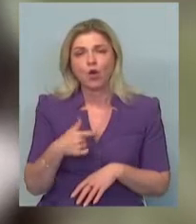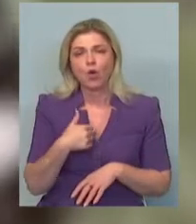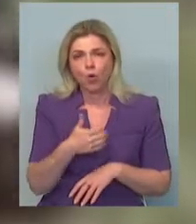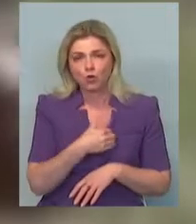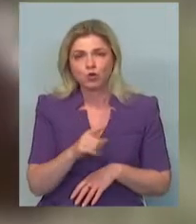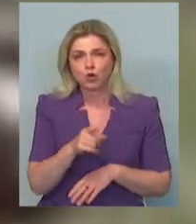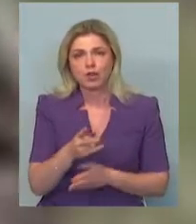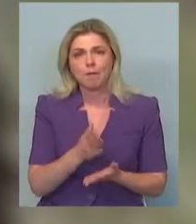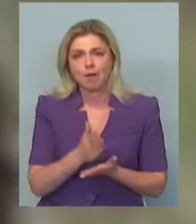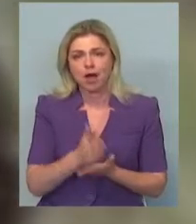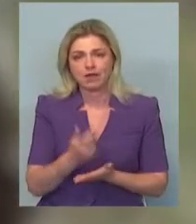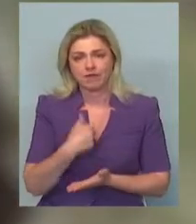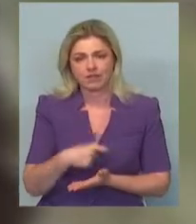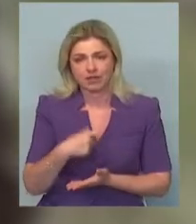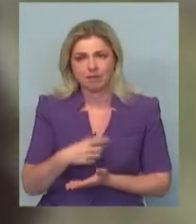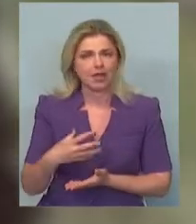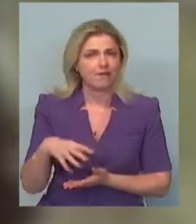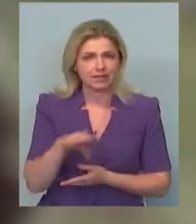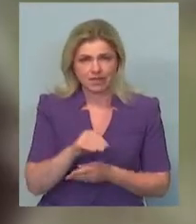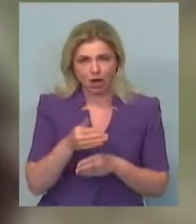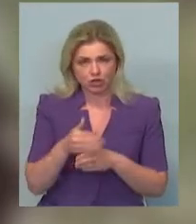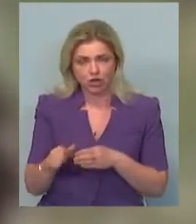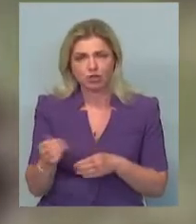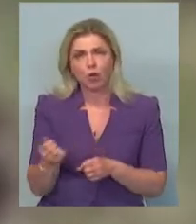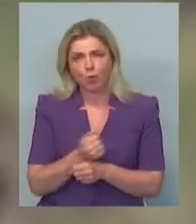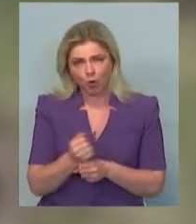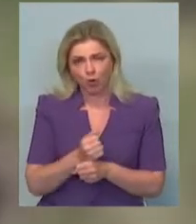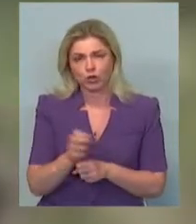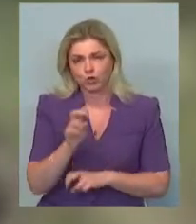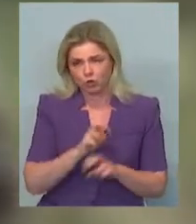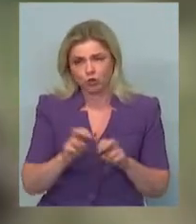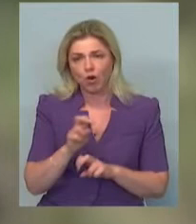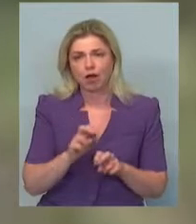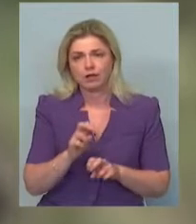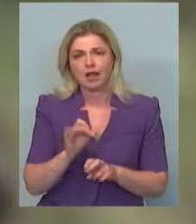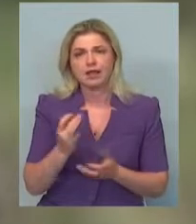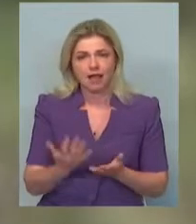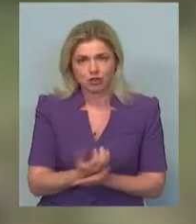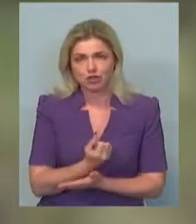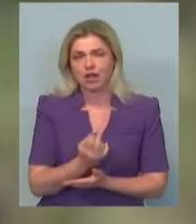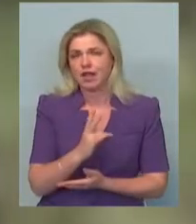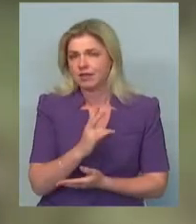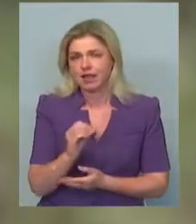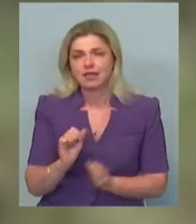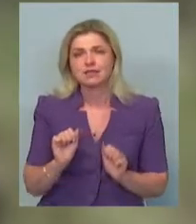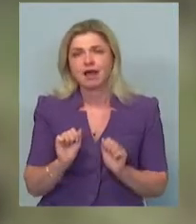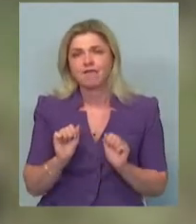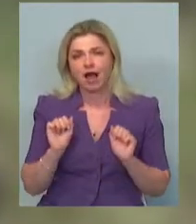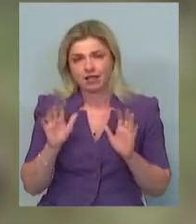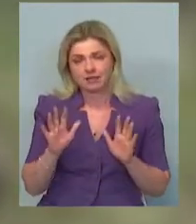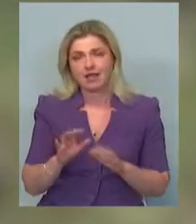собі всі компоненти. Боролась, шукала, знайшла і не здавалась. Ми також